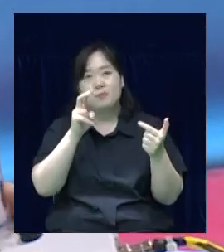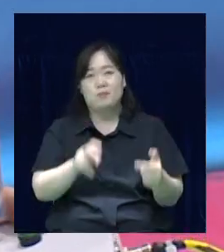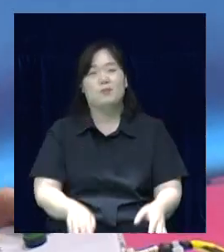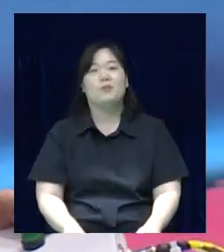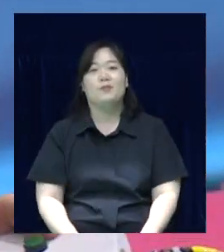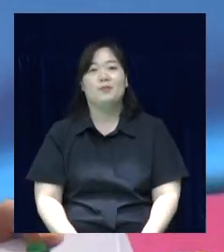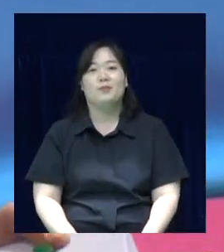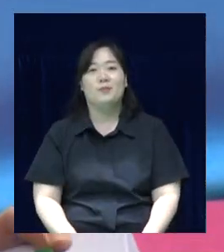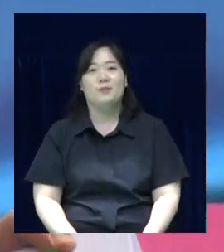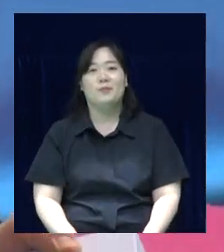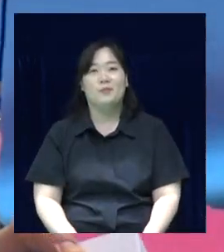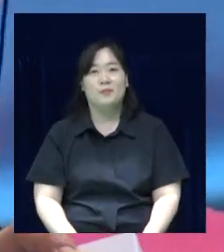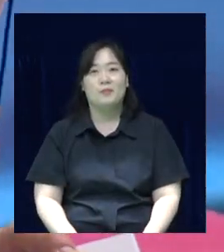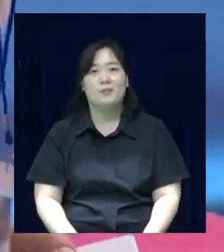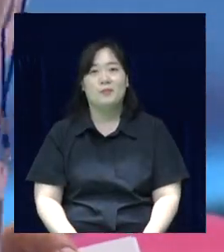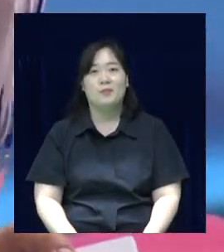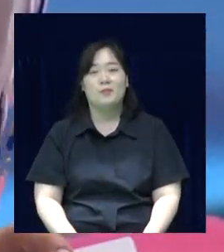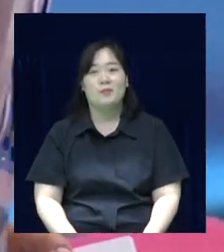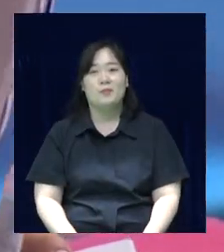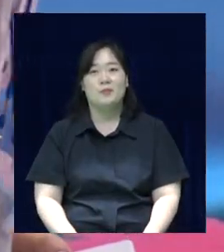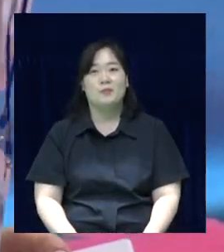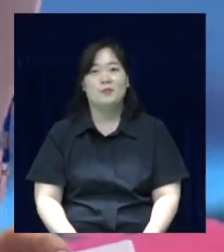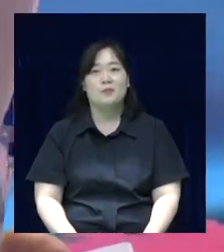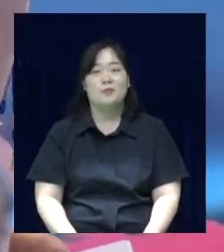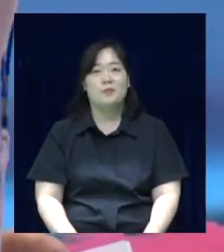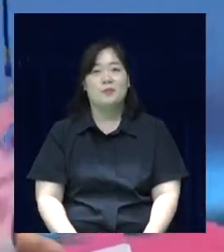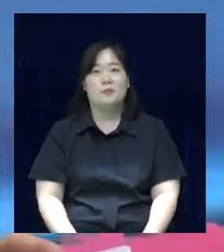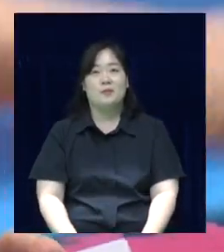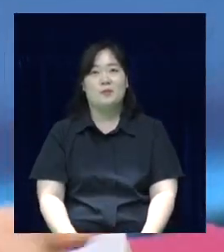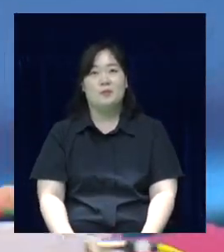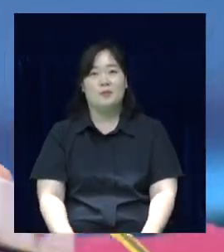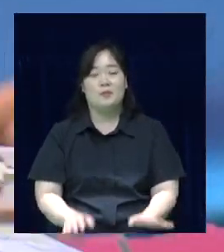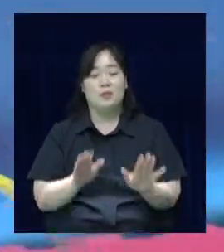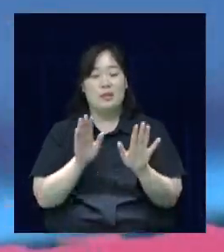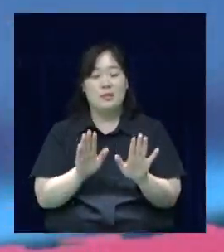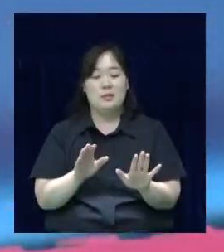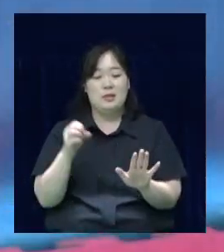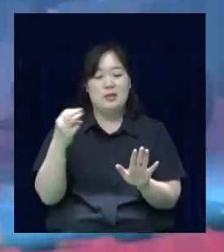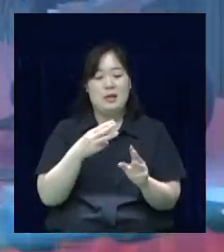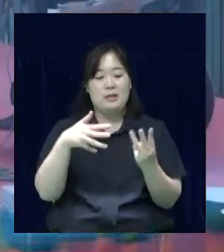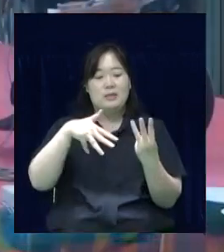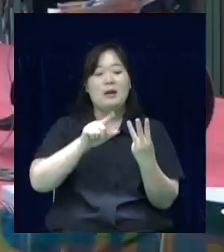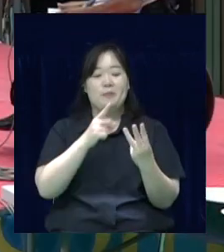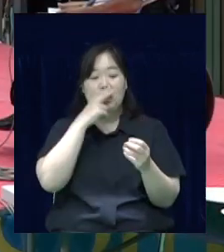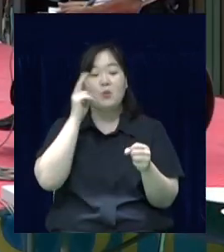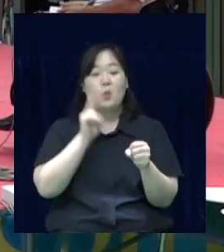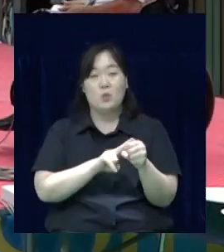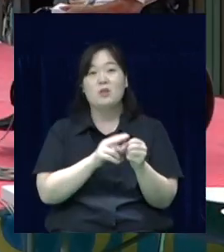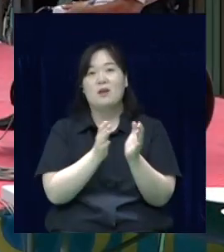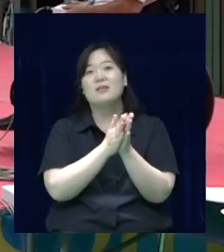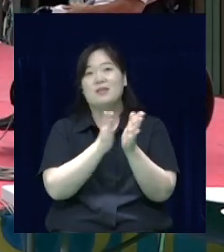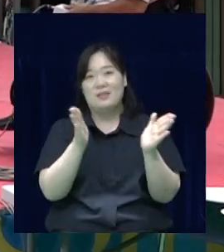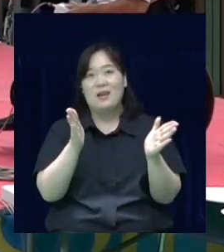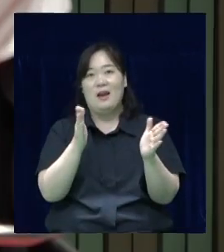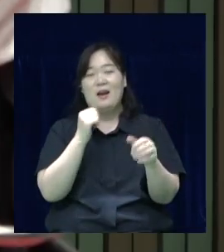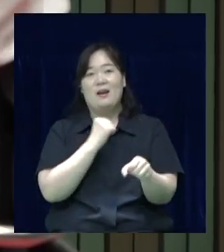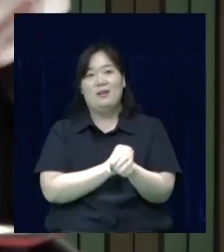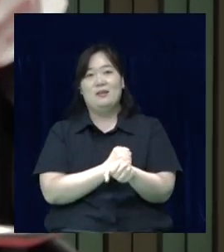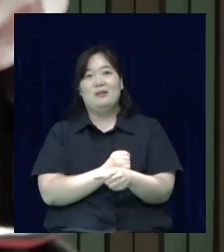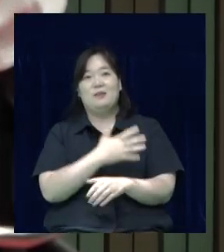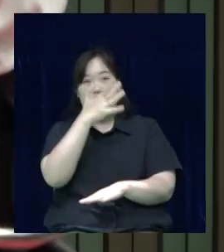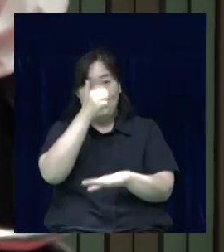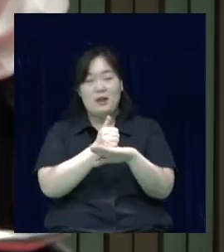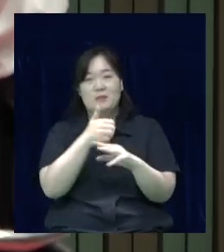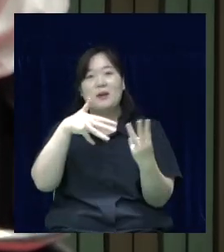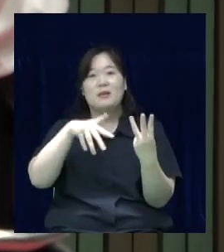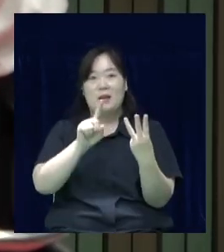이렇게 또 다시 한번 돌아가면서 예. 이동명 선수부터 3차 시도가 또 이어질 예정입니다. 마지막